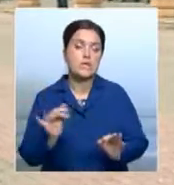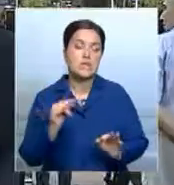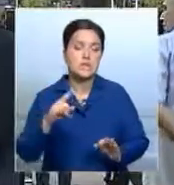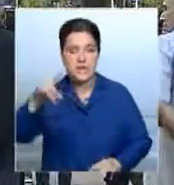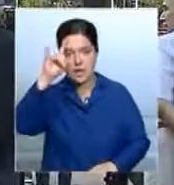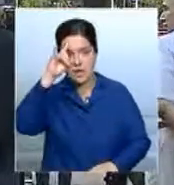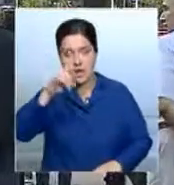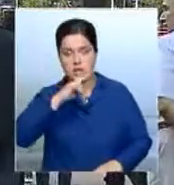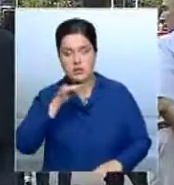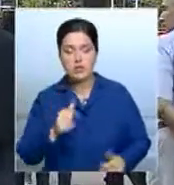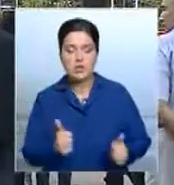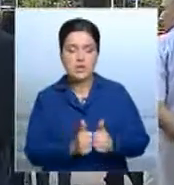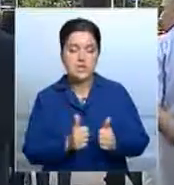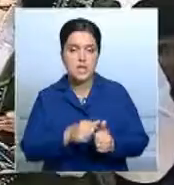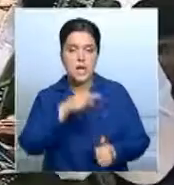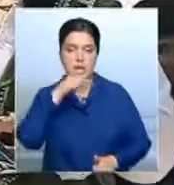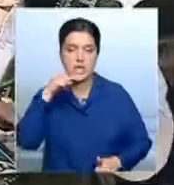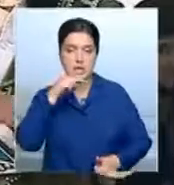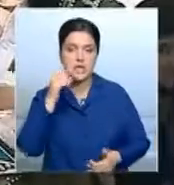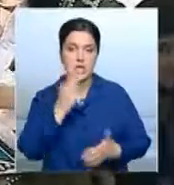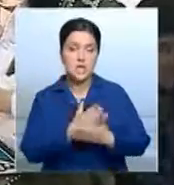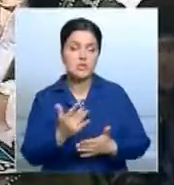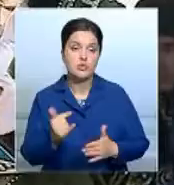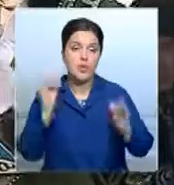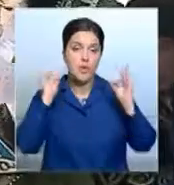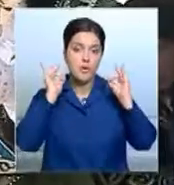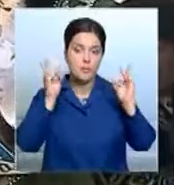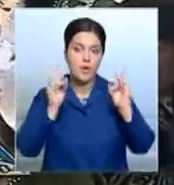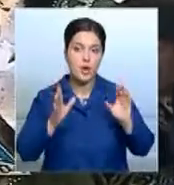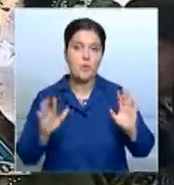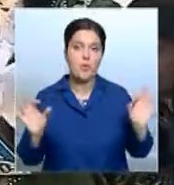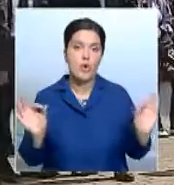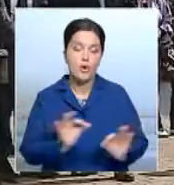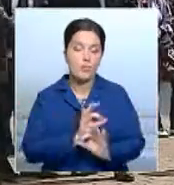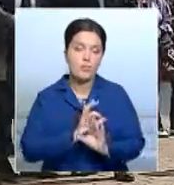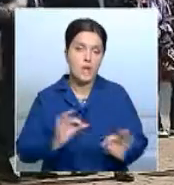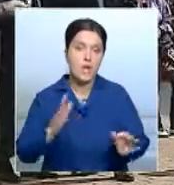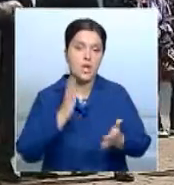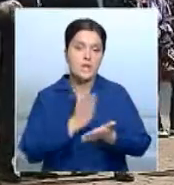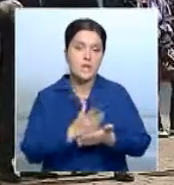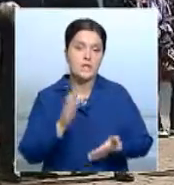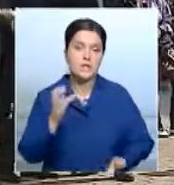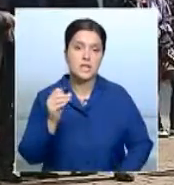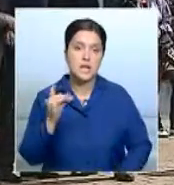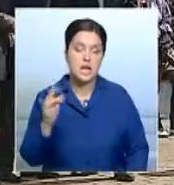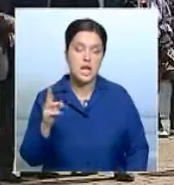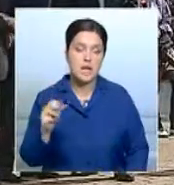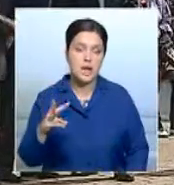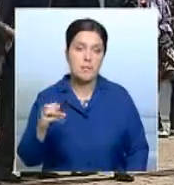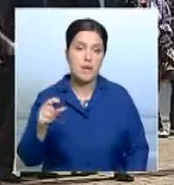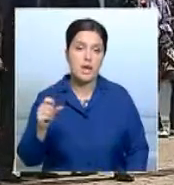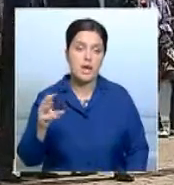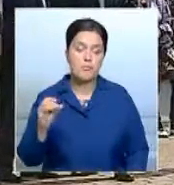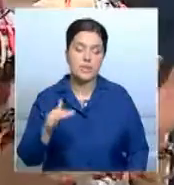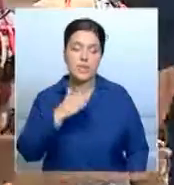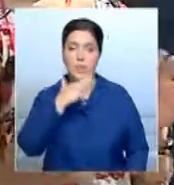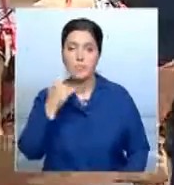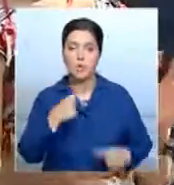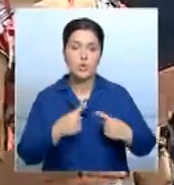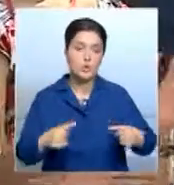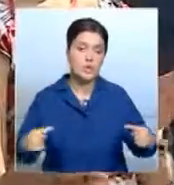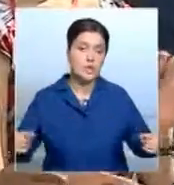страны и даже из соседней России. Со сцены прозвучат такие известные композиции, как «Адасара», «Арка», «Махамбет» и многие